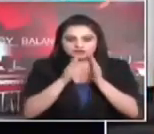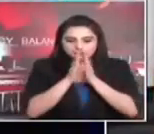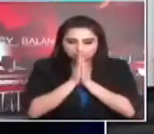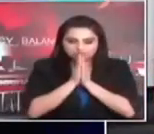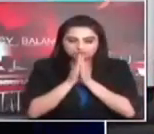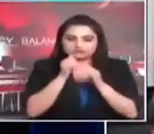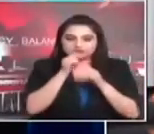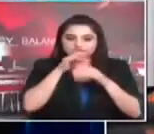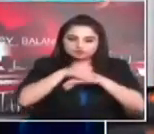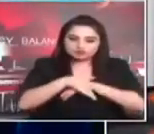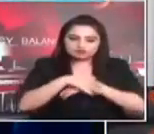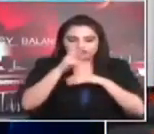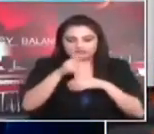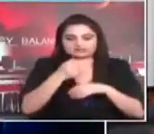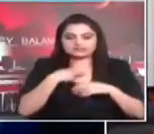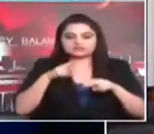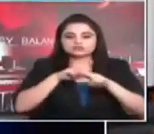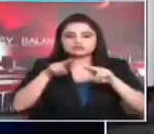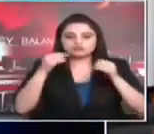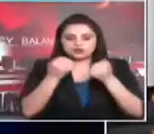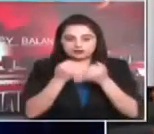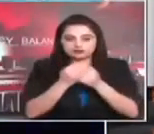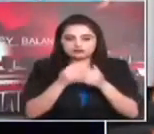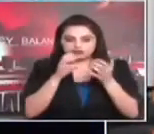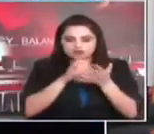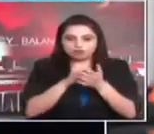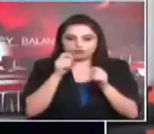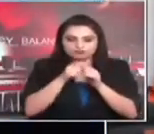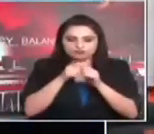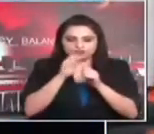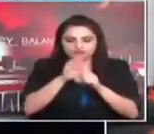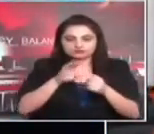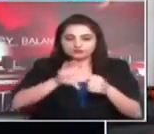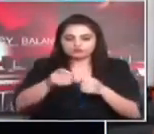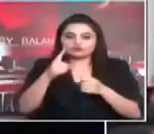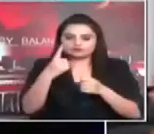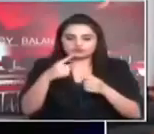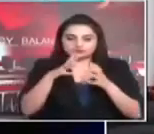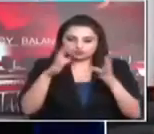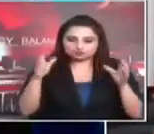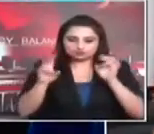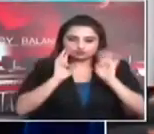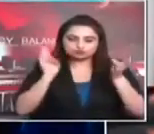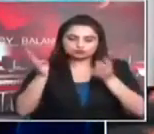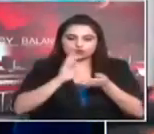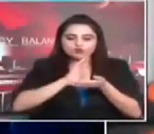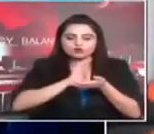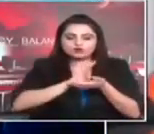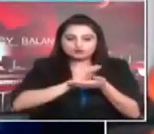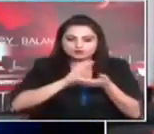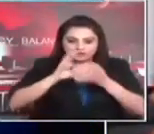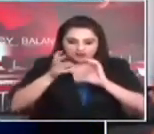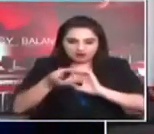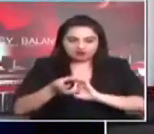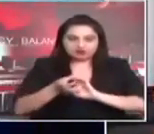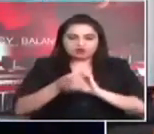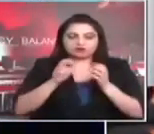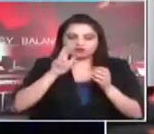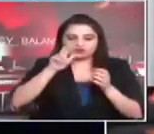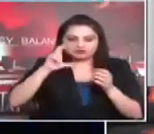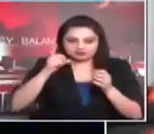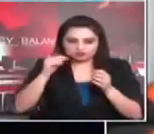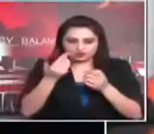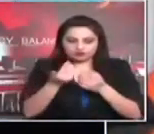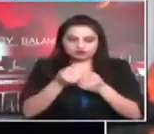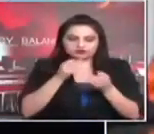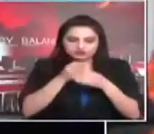झरना यस्तै इच्छा पूरा गर्ने गन्तव्य बन्न थालेको छ। प्रदेश नम्बर एकको ठूलो सहर विराटनगर, इटहरी, धरान लगायतका सहर र